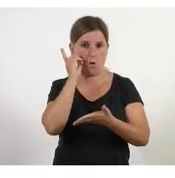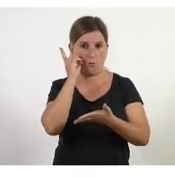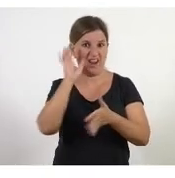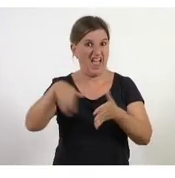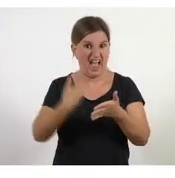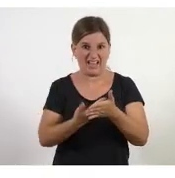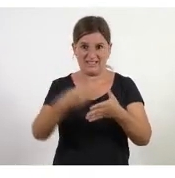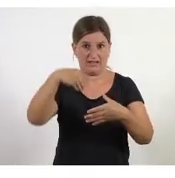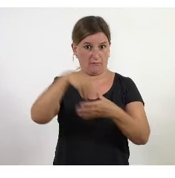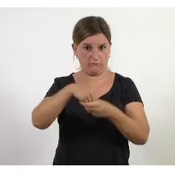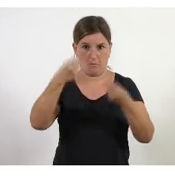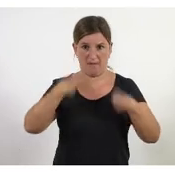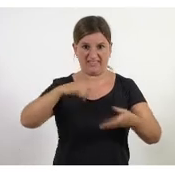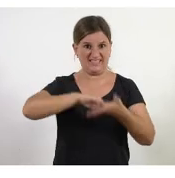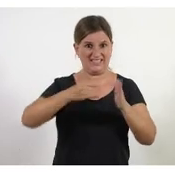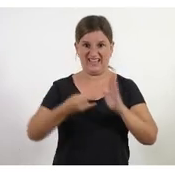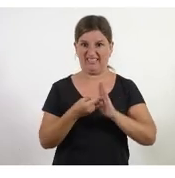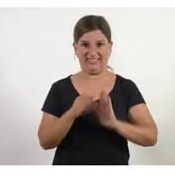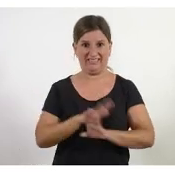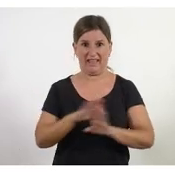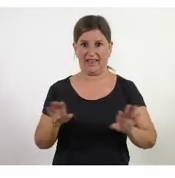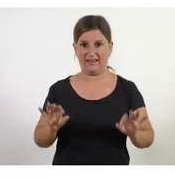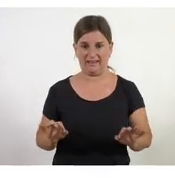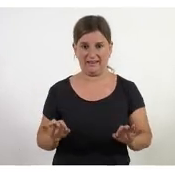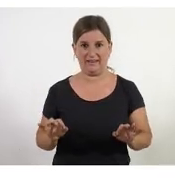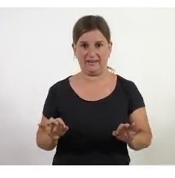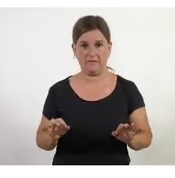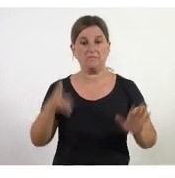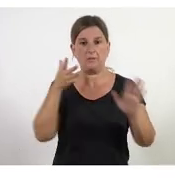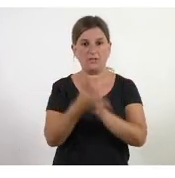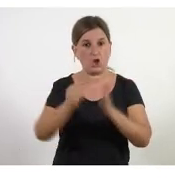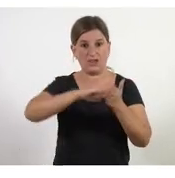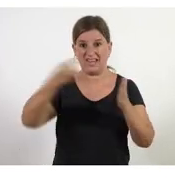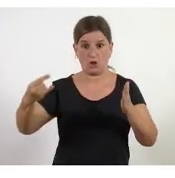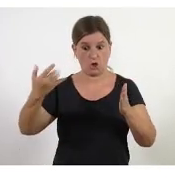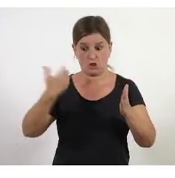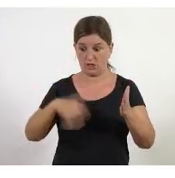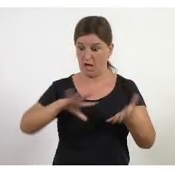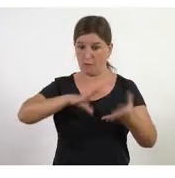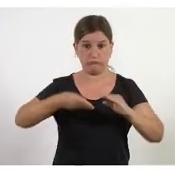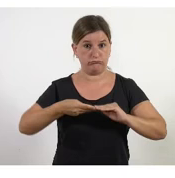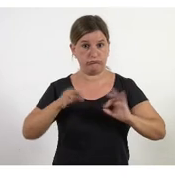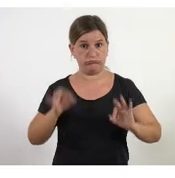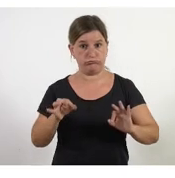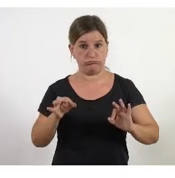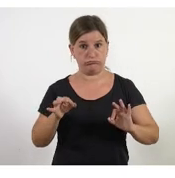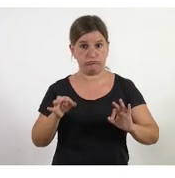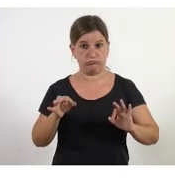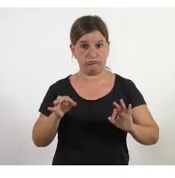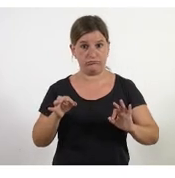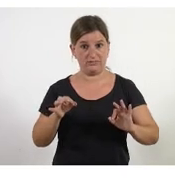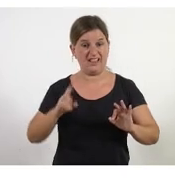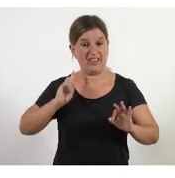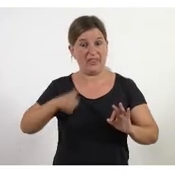tècnics. I gràcies a ja tenir integrada la tecnologia, perquè ja venien treballant d'aquesta forma, el seu director